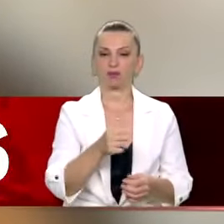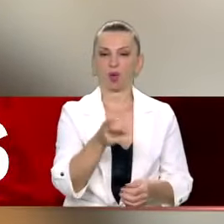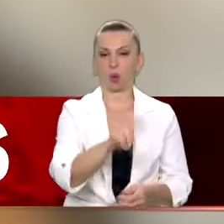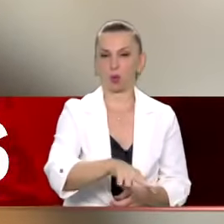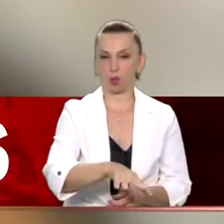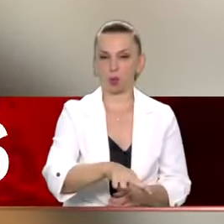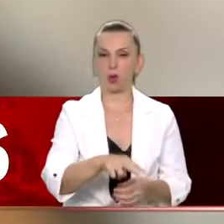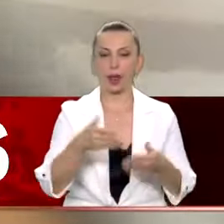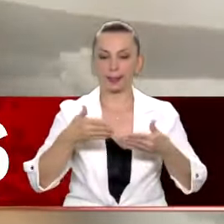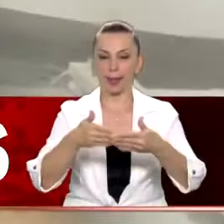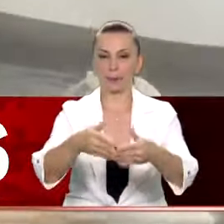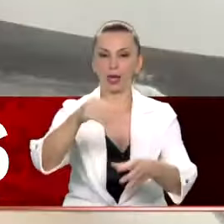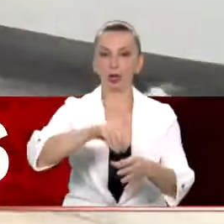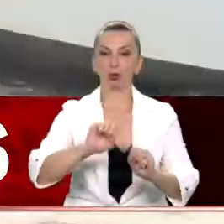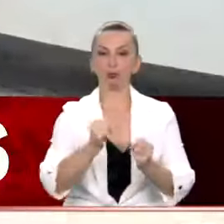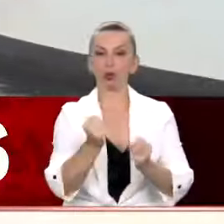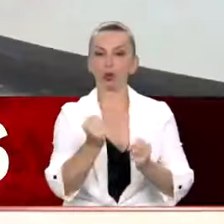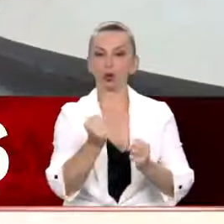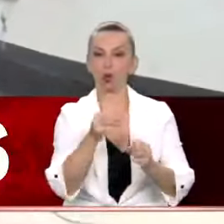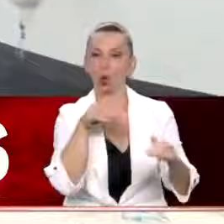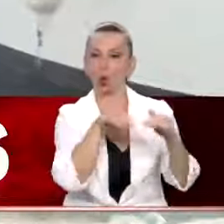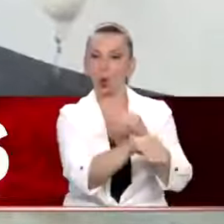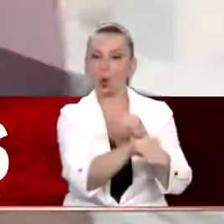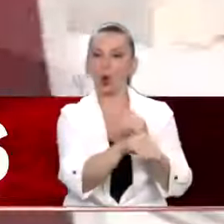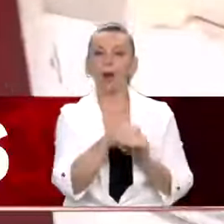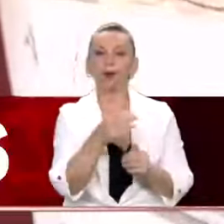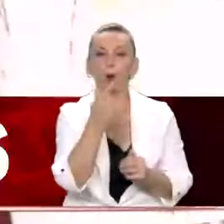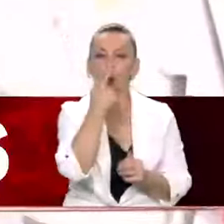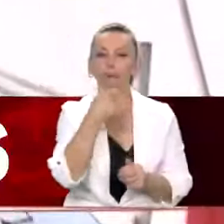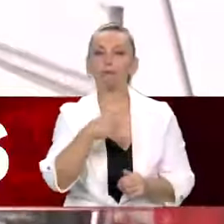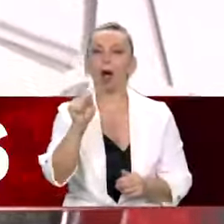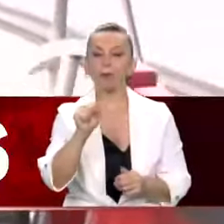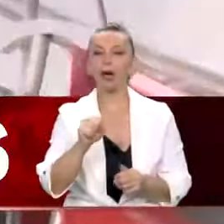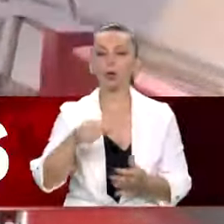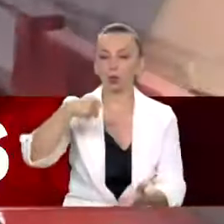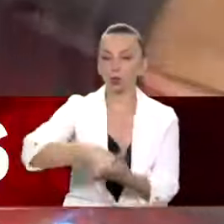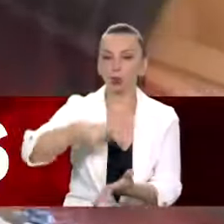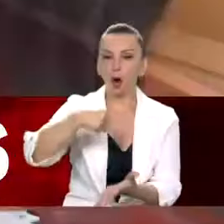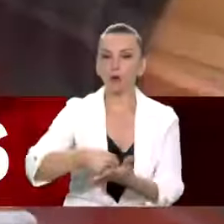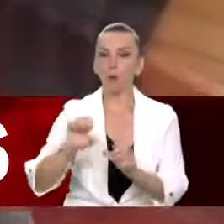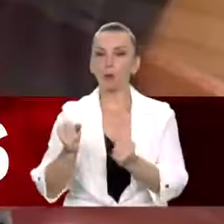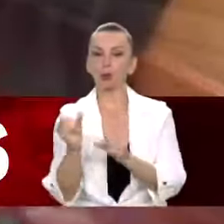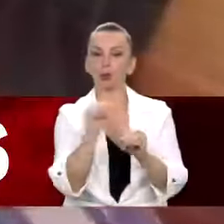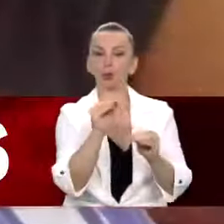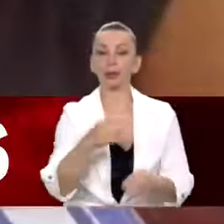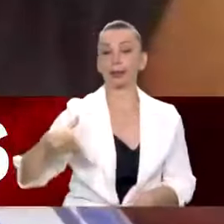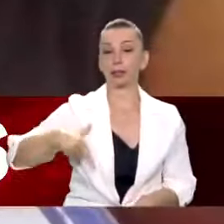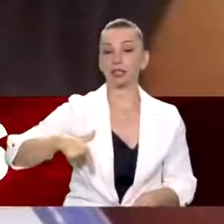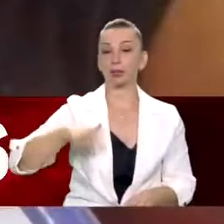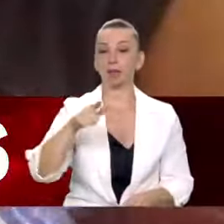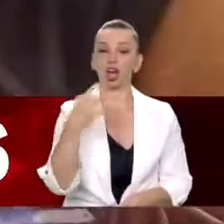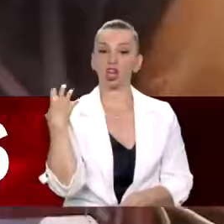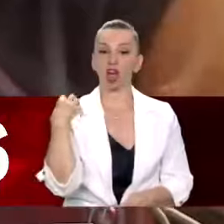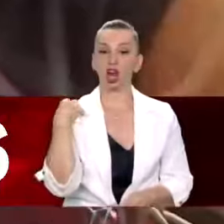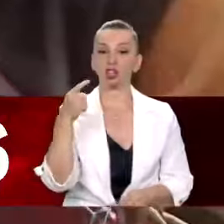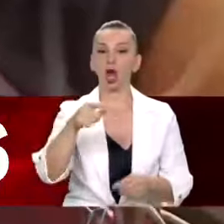Öldürüldü, teknenin buzluğuna koyuldu. Kokmasın diye de çuval çuval buz taşındı. Vahşet İzmir Karşıyaka'da Bostanlı